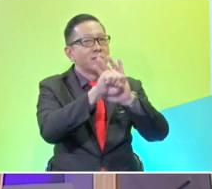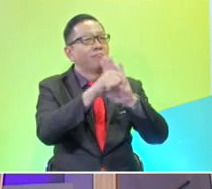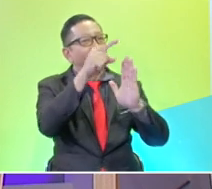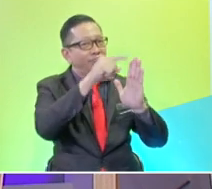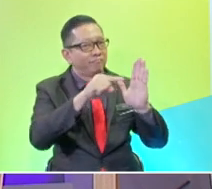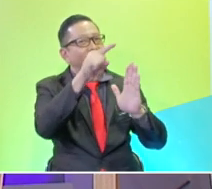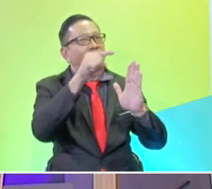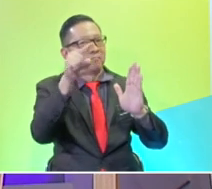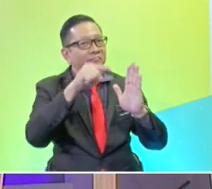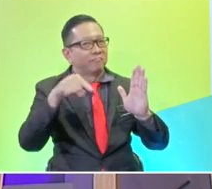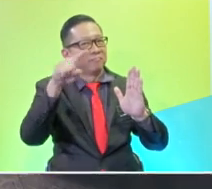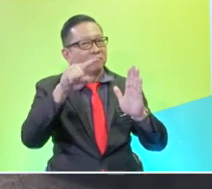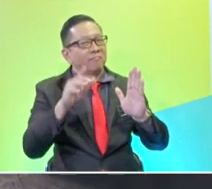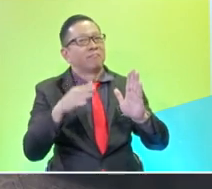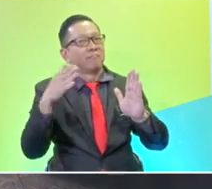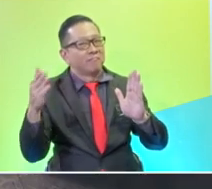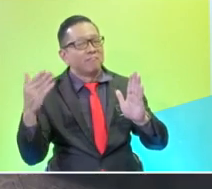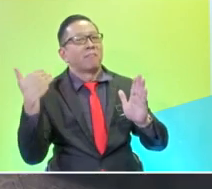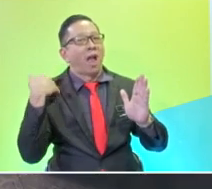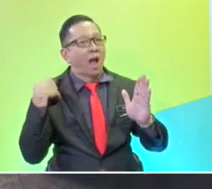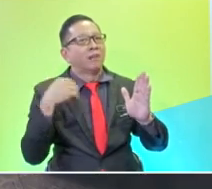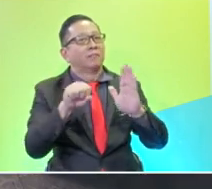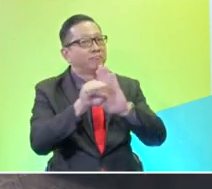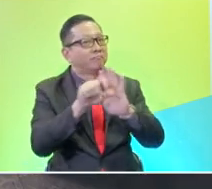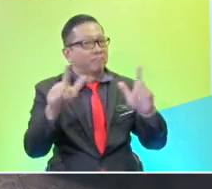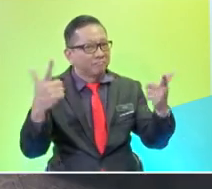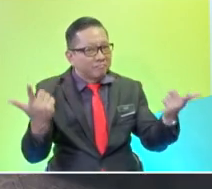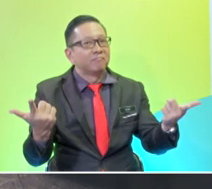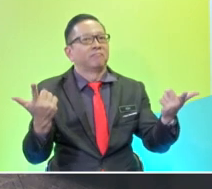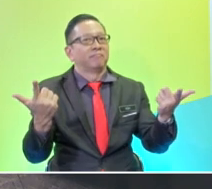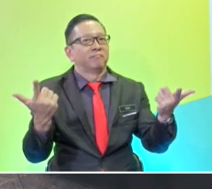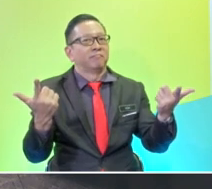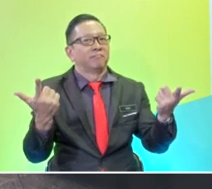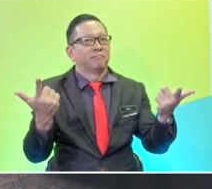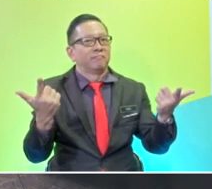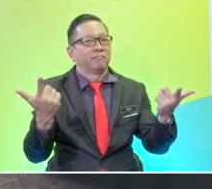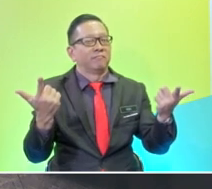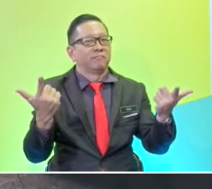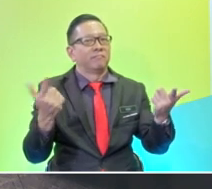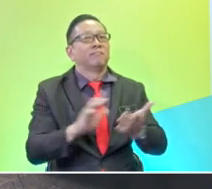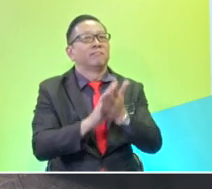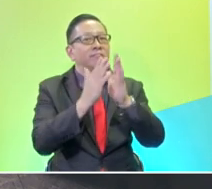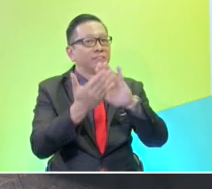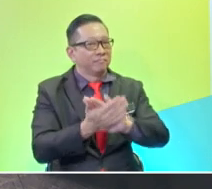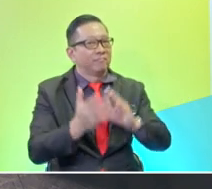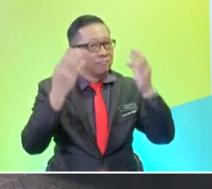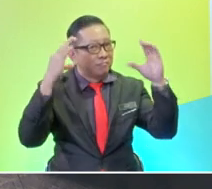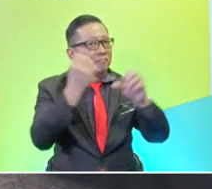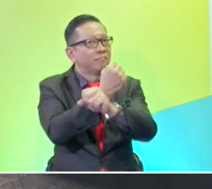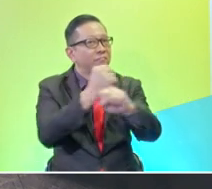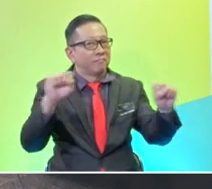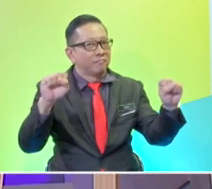dibulatkan dan di sebelah sound pun ada juga Hah Yang udah dibulatkan jadi Cikgu ada sediakan